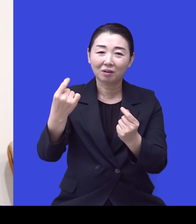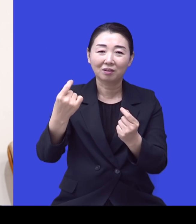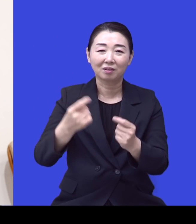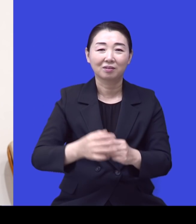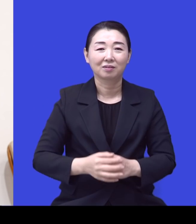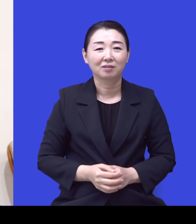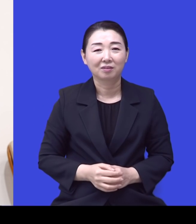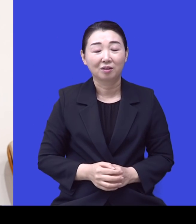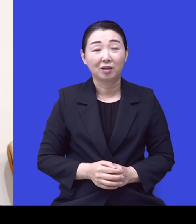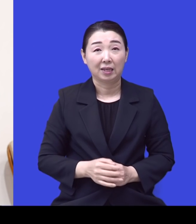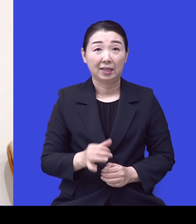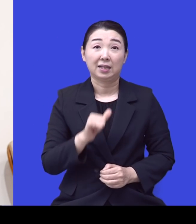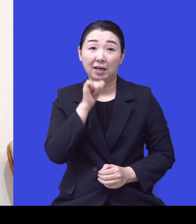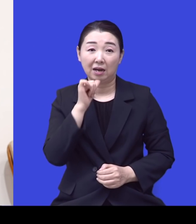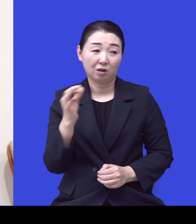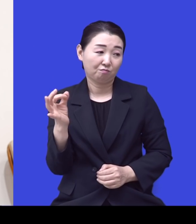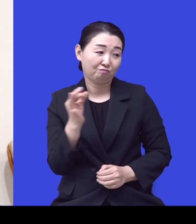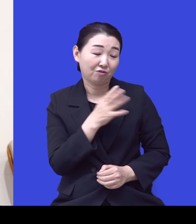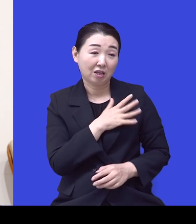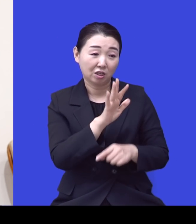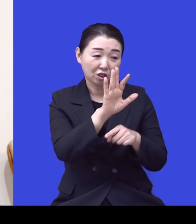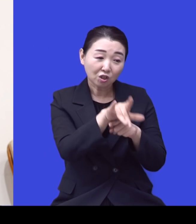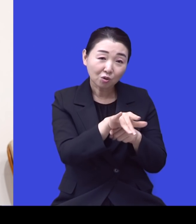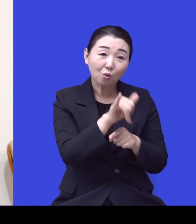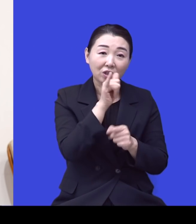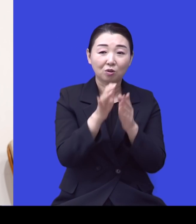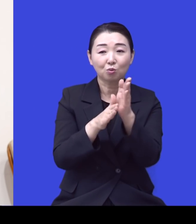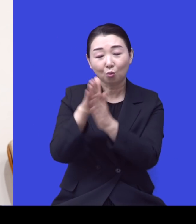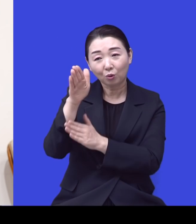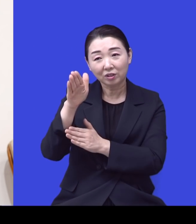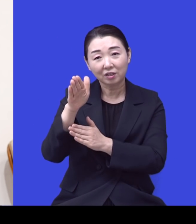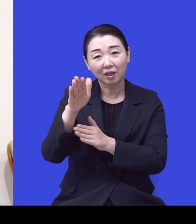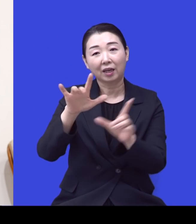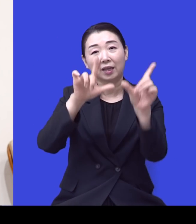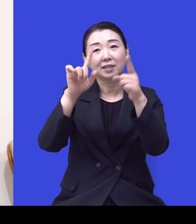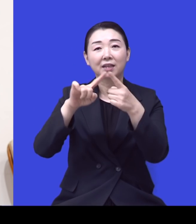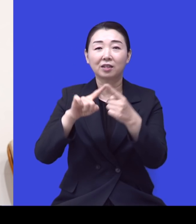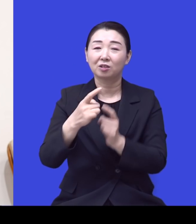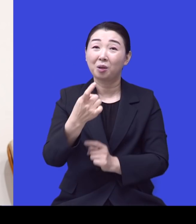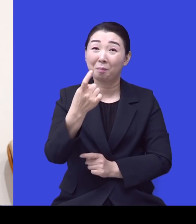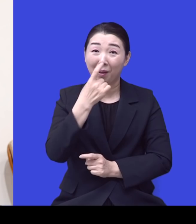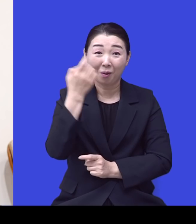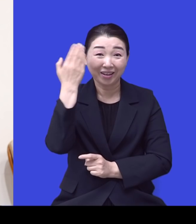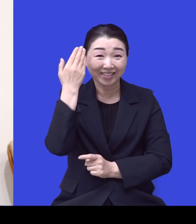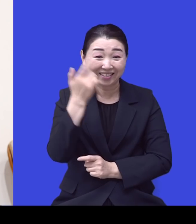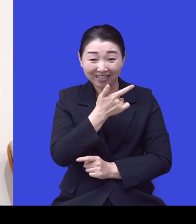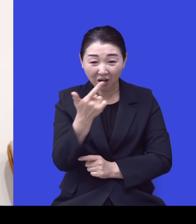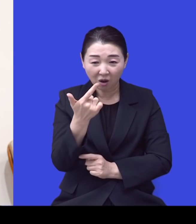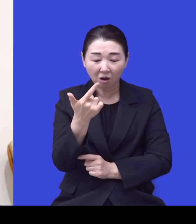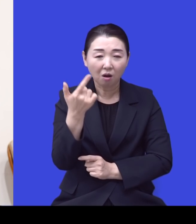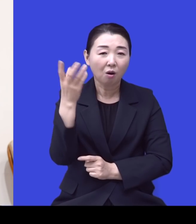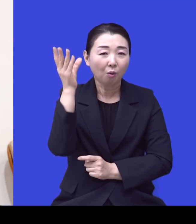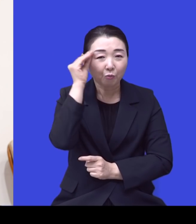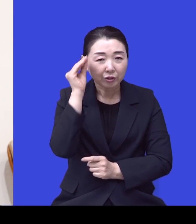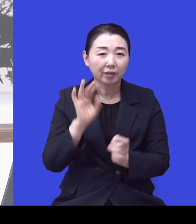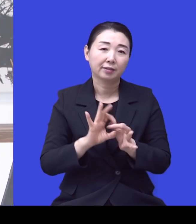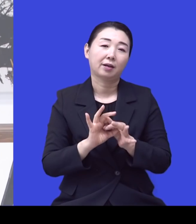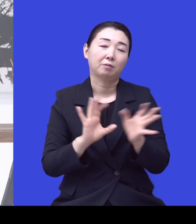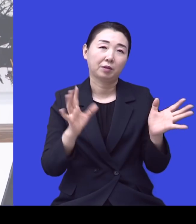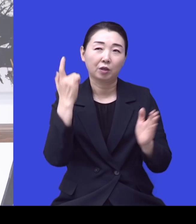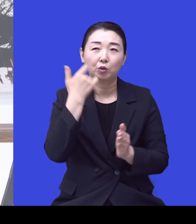가난하든 부자든 시골에 있든 도시에 있든 배웠든 배우지 못했든 영혼의 값은